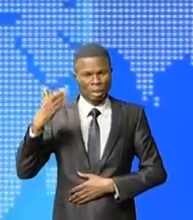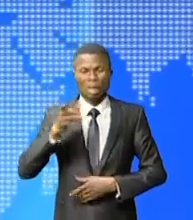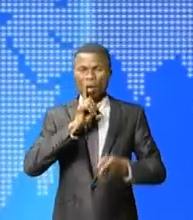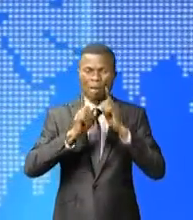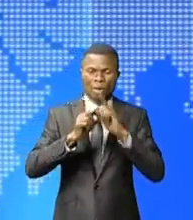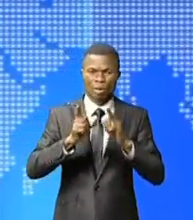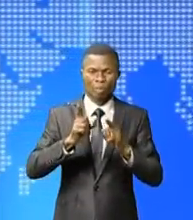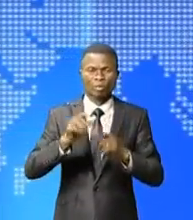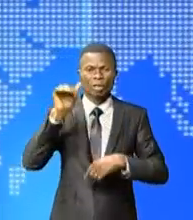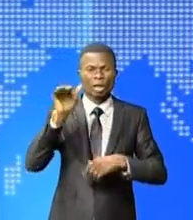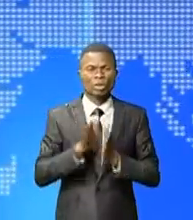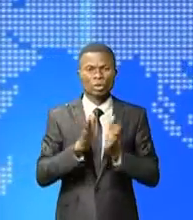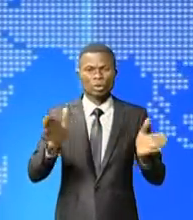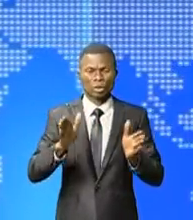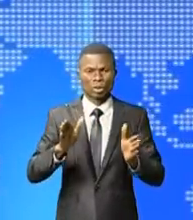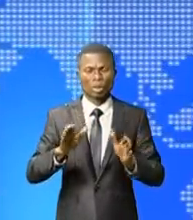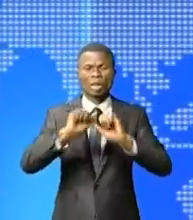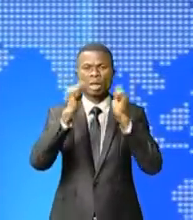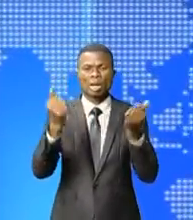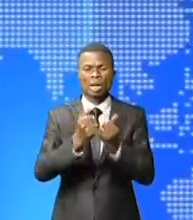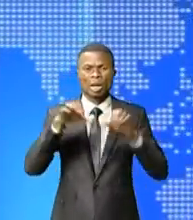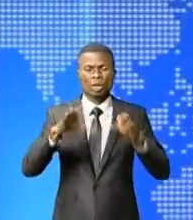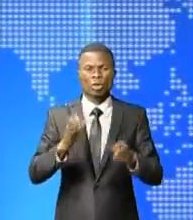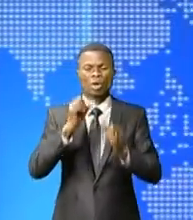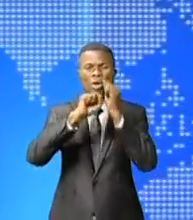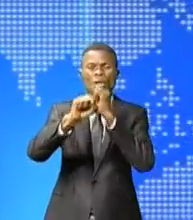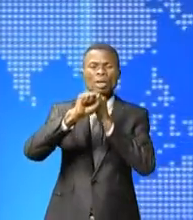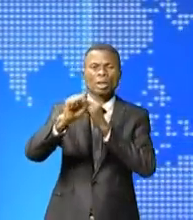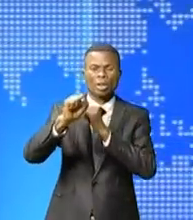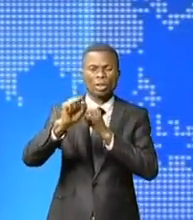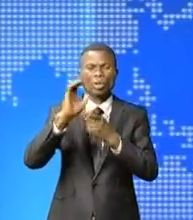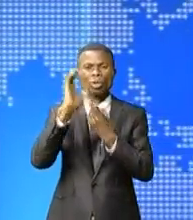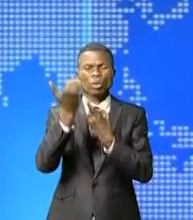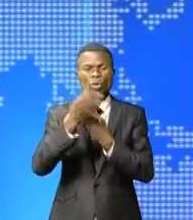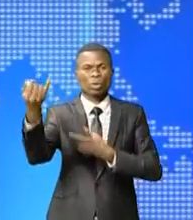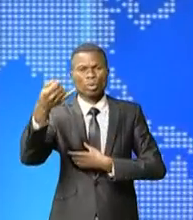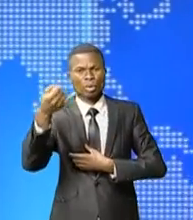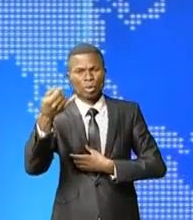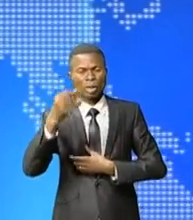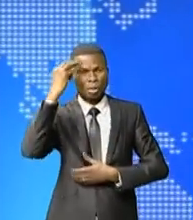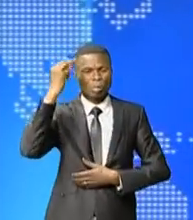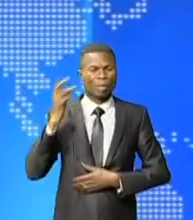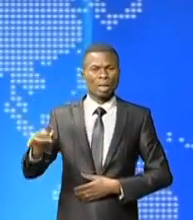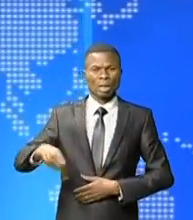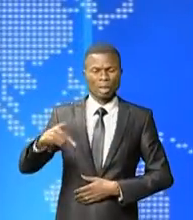échanges entre le directeur général de l'Agence congolaise pour la promotion de la culture et arts et la ministre